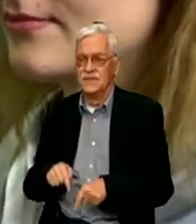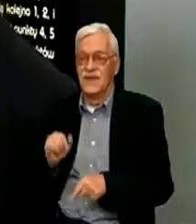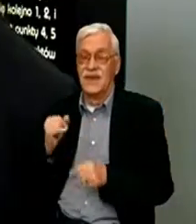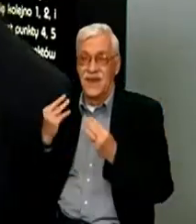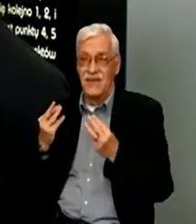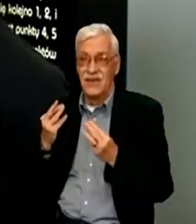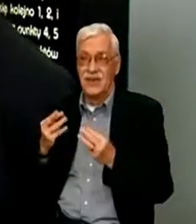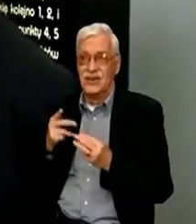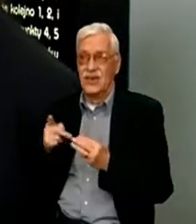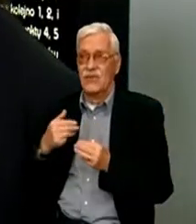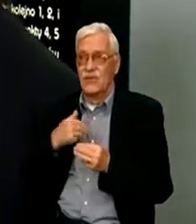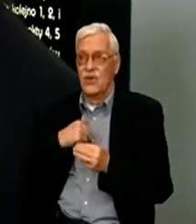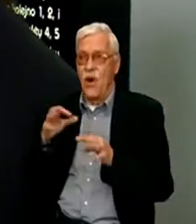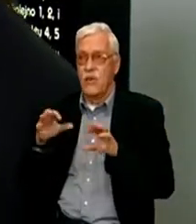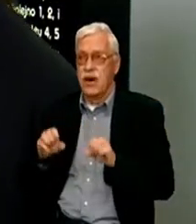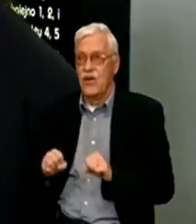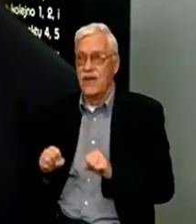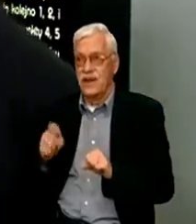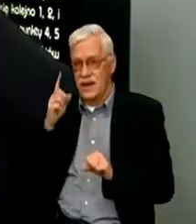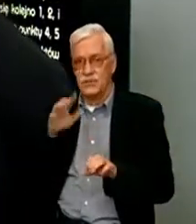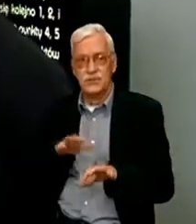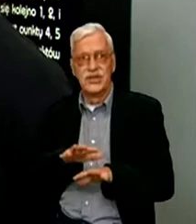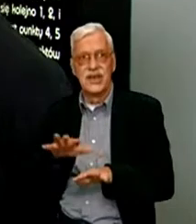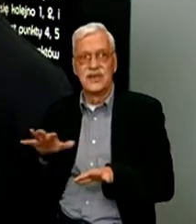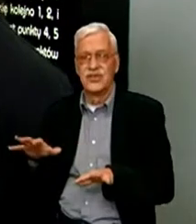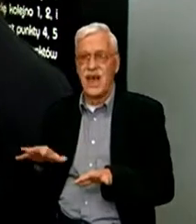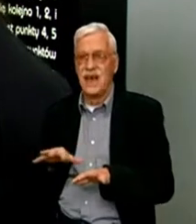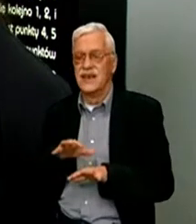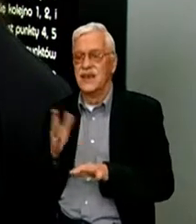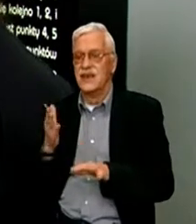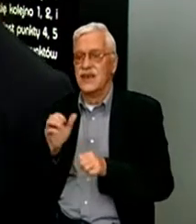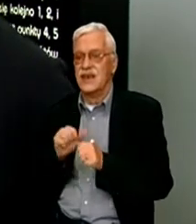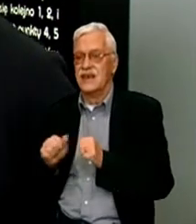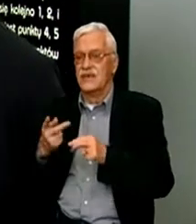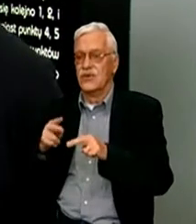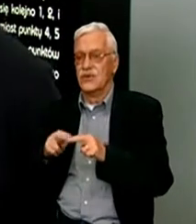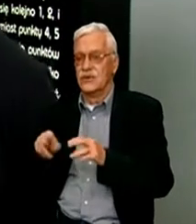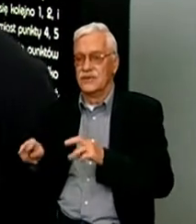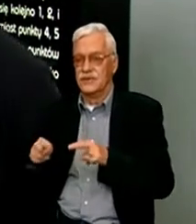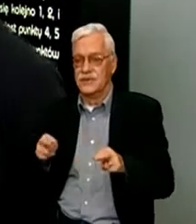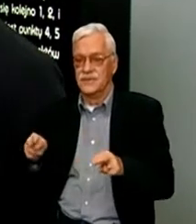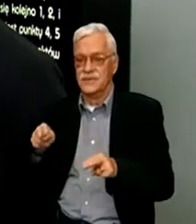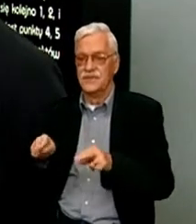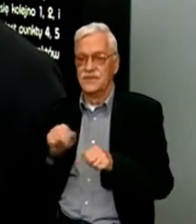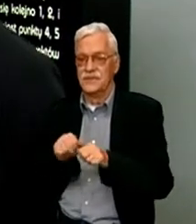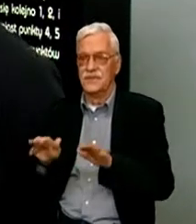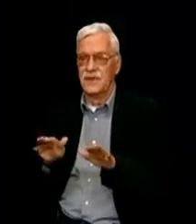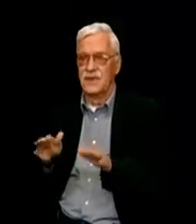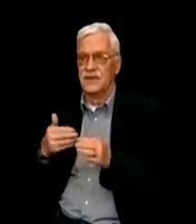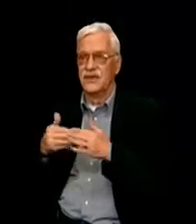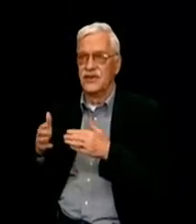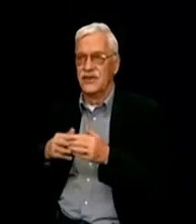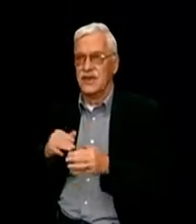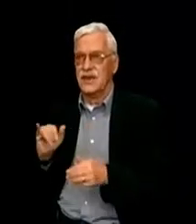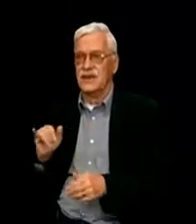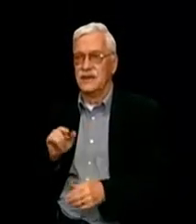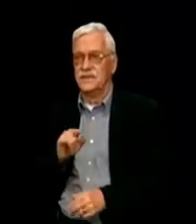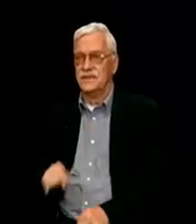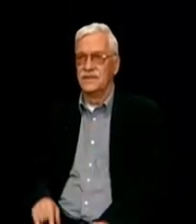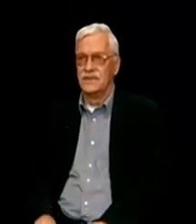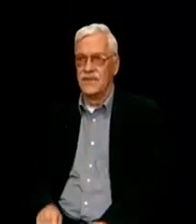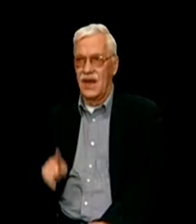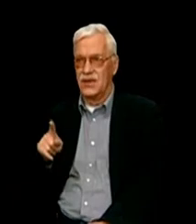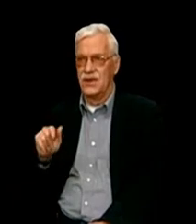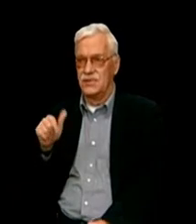Najważniejsze było tak naprawdę opanowanie przestrzeni i opanowanie tego, gdzie się znajduje który przedmiot, w jakim miejscu są drzwi. Pierwsze